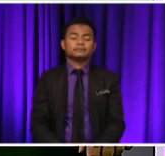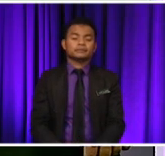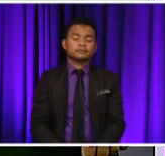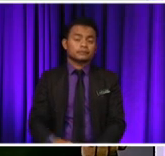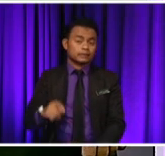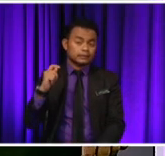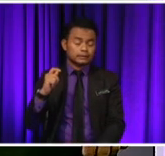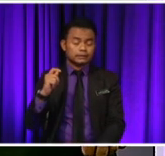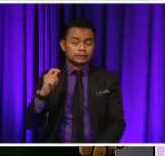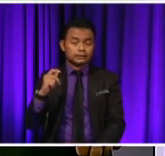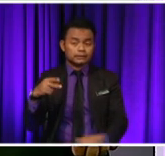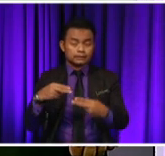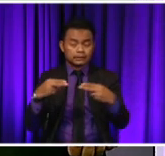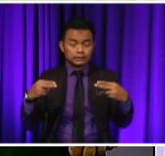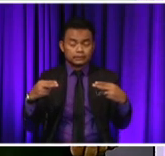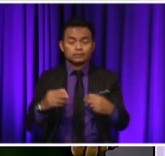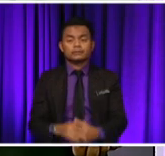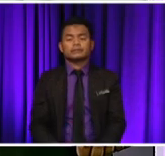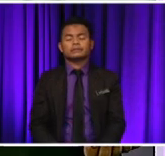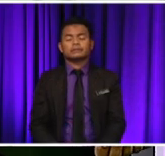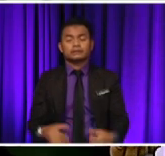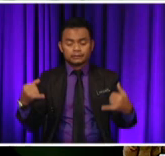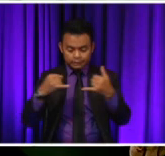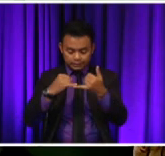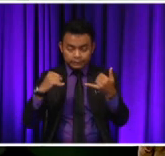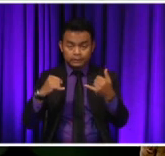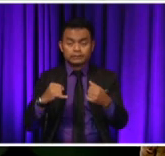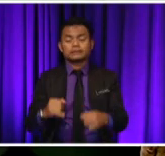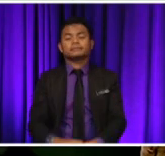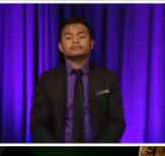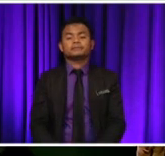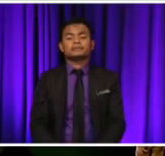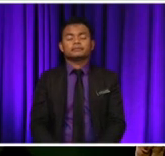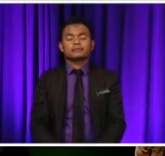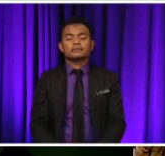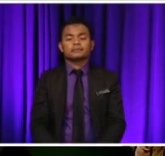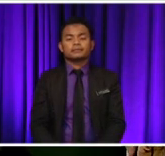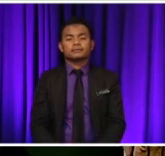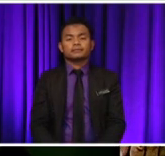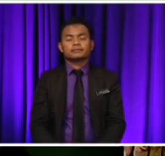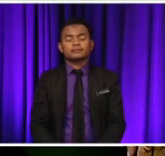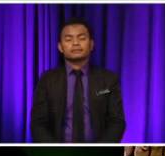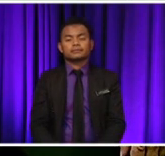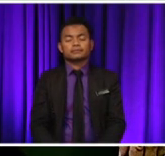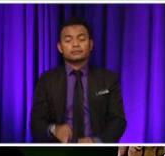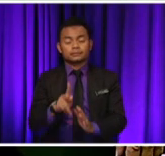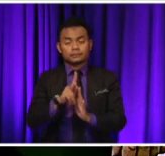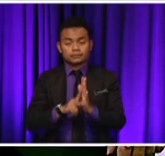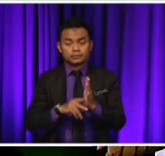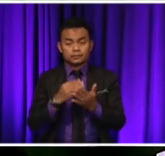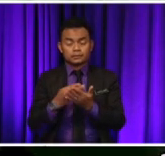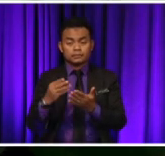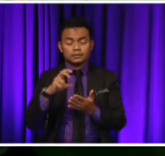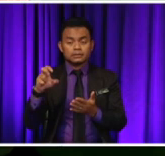kejayaan sebuah organisasi sangat bergantung pada konsep keberkahan dan kecakapan ke sana berkaitan dengan